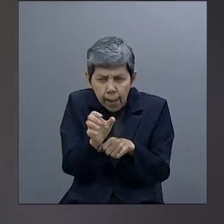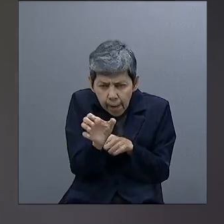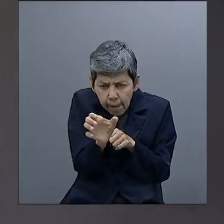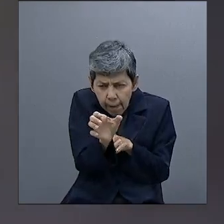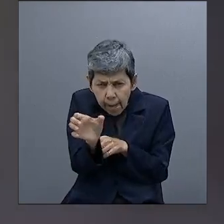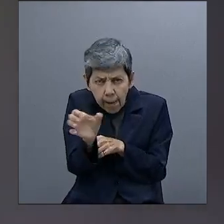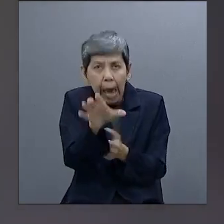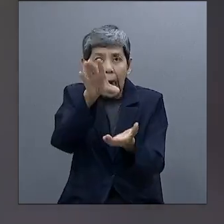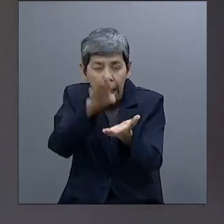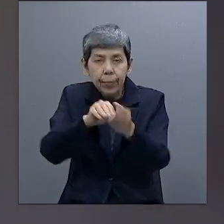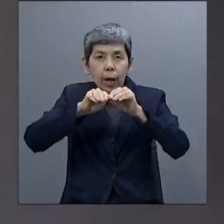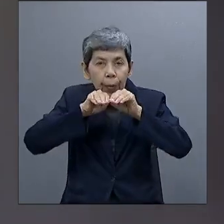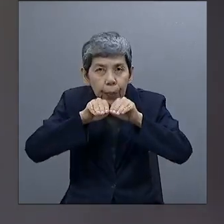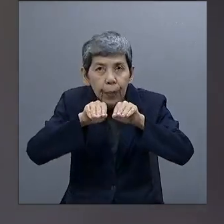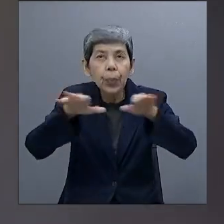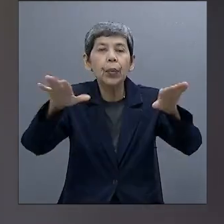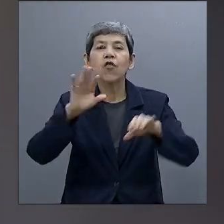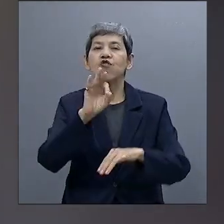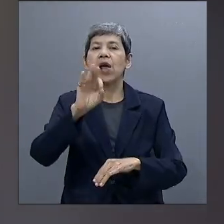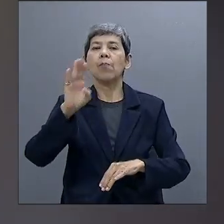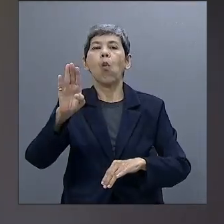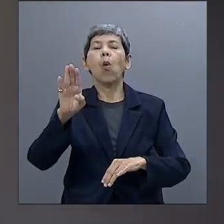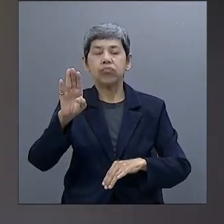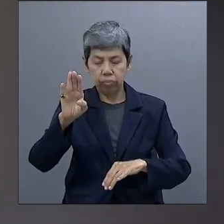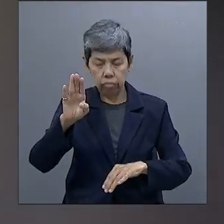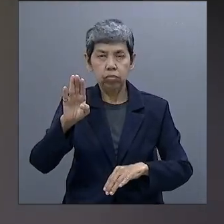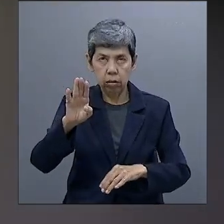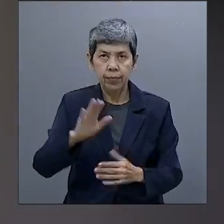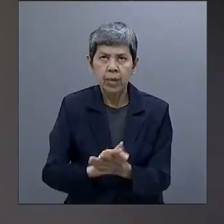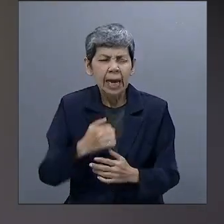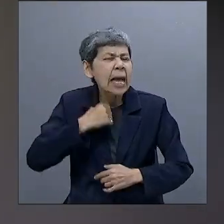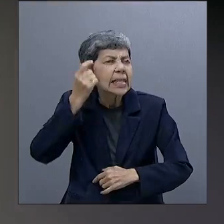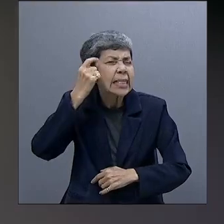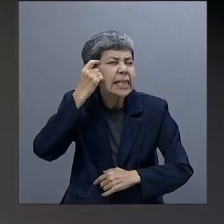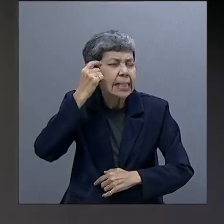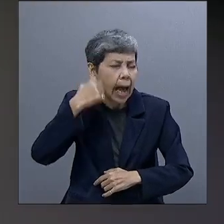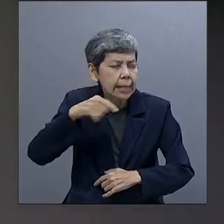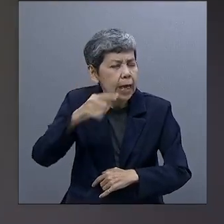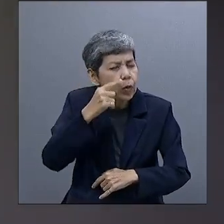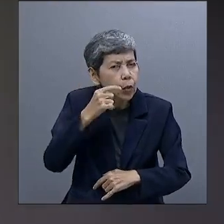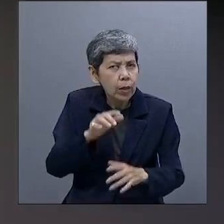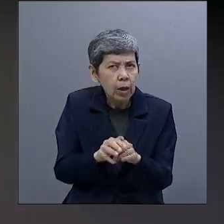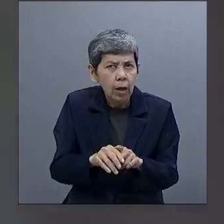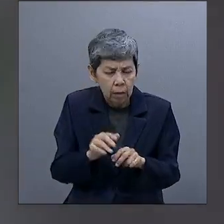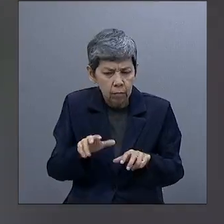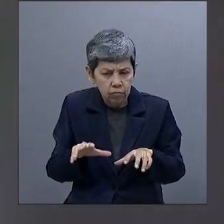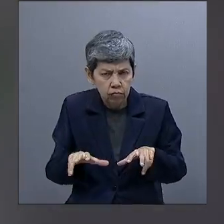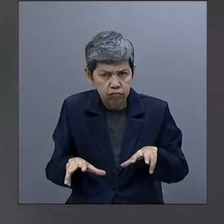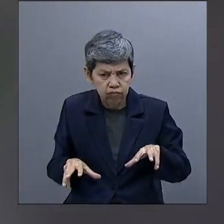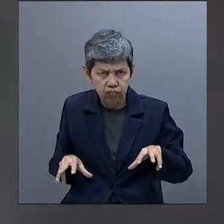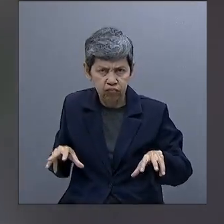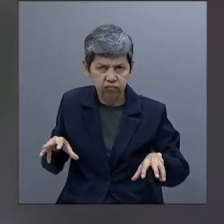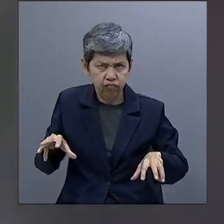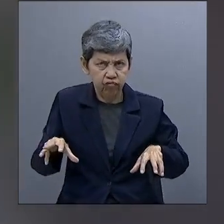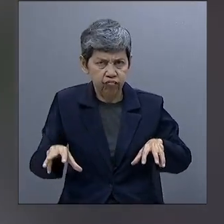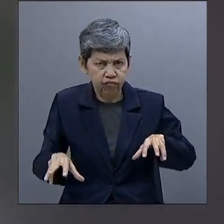อแล้วก็แพร่ภาพสดนะคะไลฟ์สดผ่าน Facebook ด้วยตอนแรกเขาบอกว่าก่อนหน้านี้เนี่ยเห็นรอยเท้าแล้วนะก็คิดว่าเอ๊ะนี่ใ